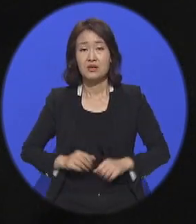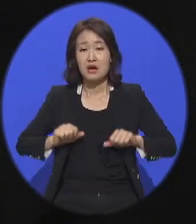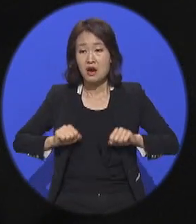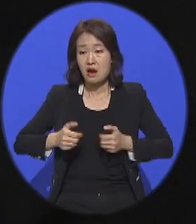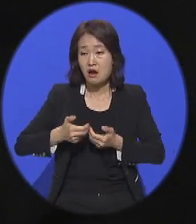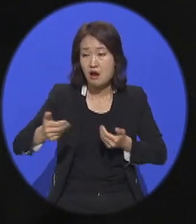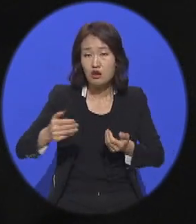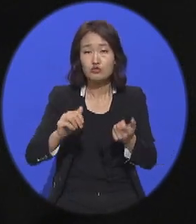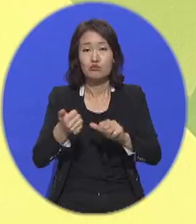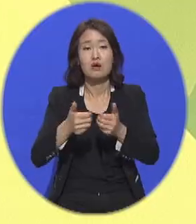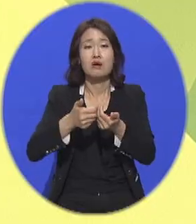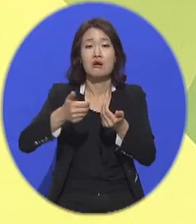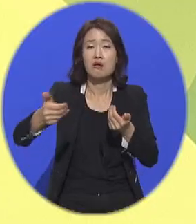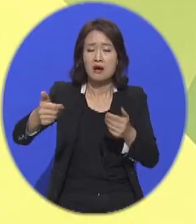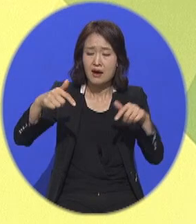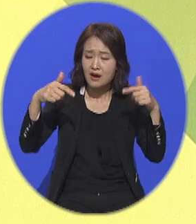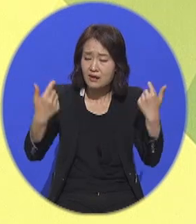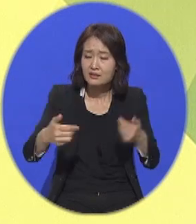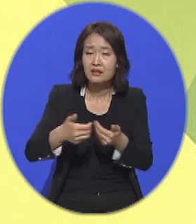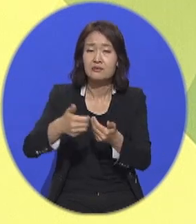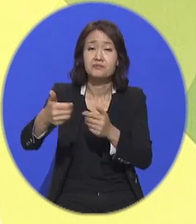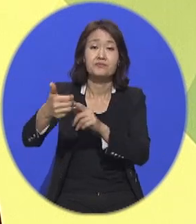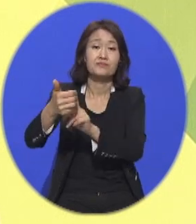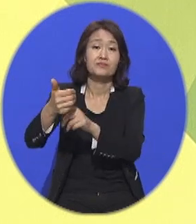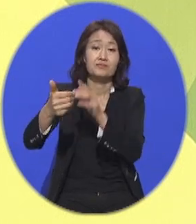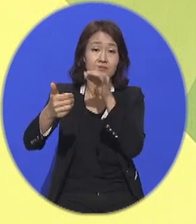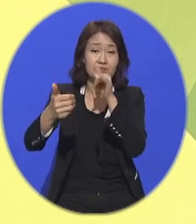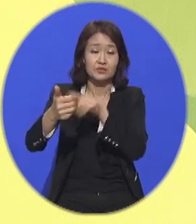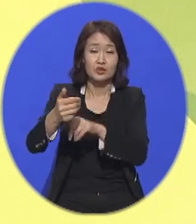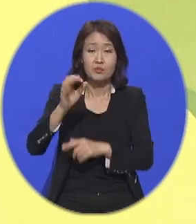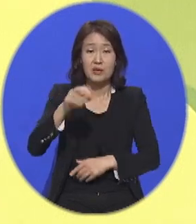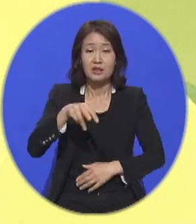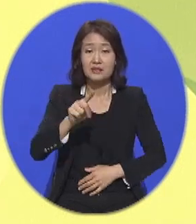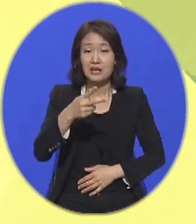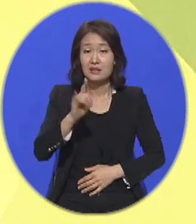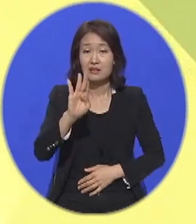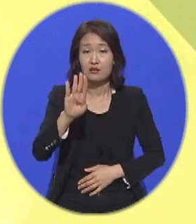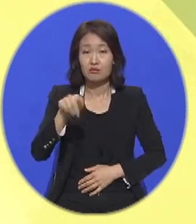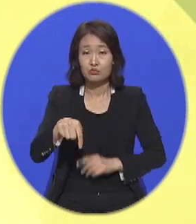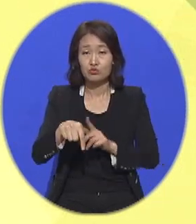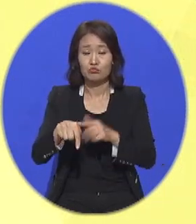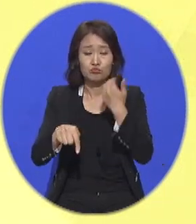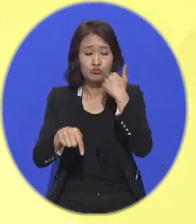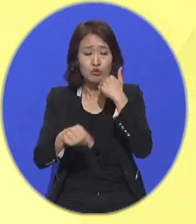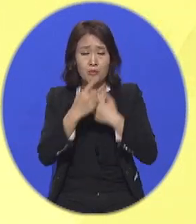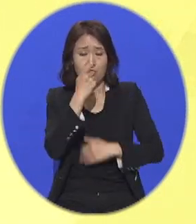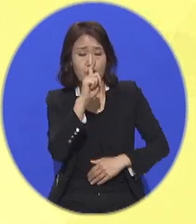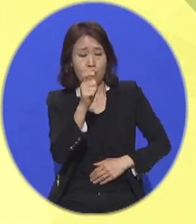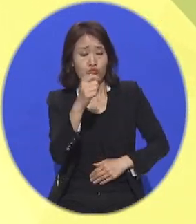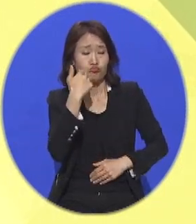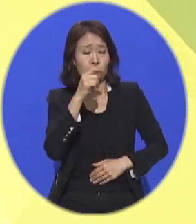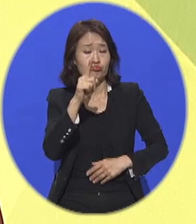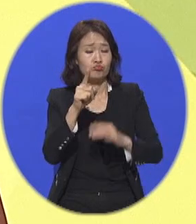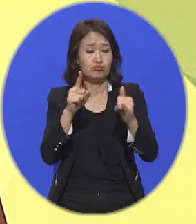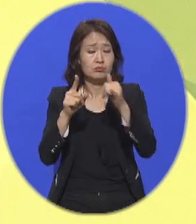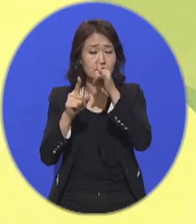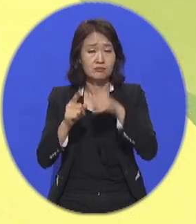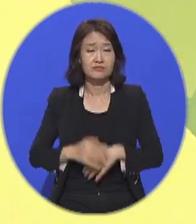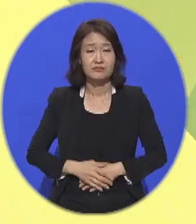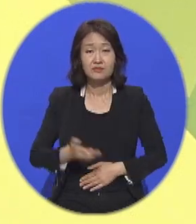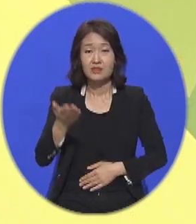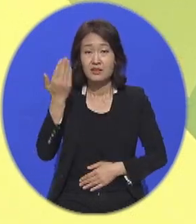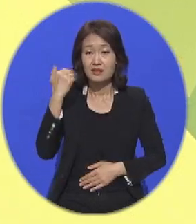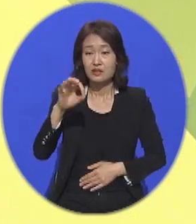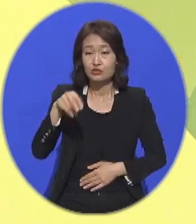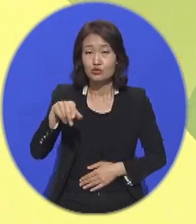헤어지든 죽어서 헤어지든 헤어집니다. 한 이제 사대부의 멋진 이제 영의정이 있었습니다. 이 재상이 옛날에 이제